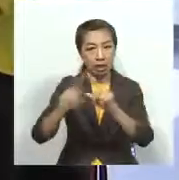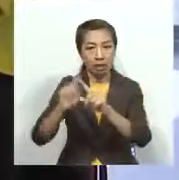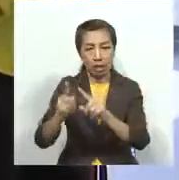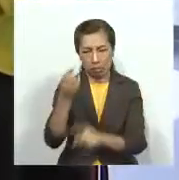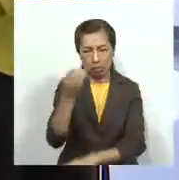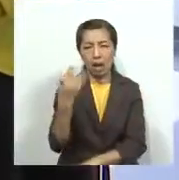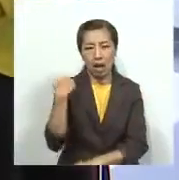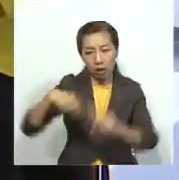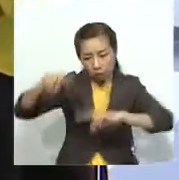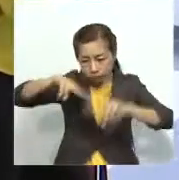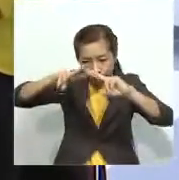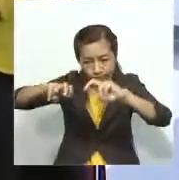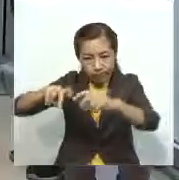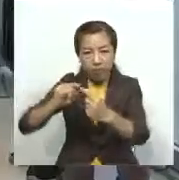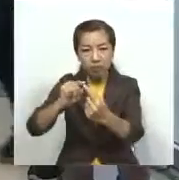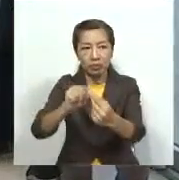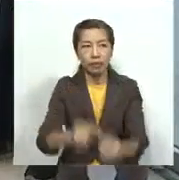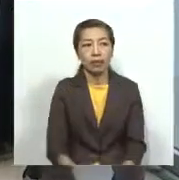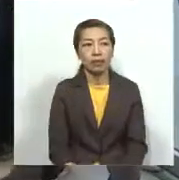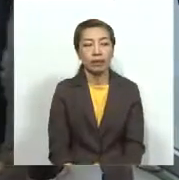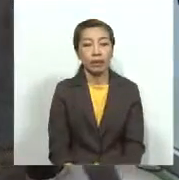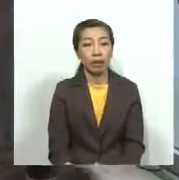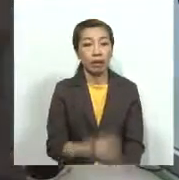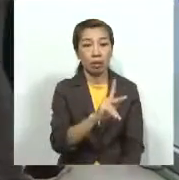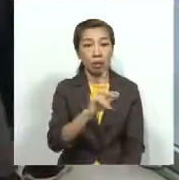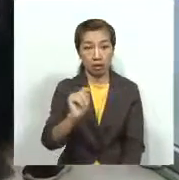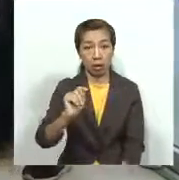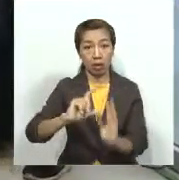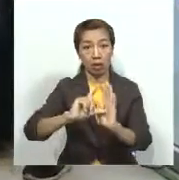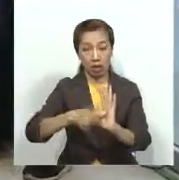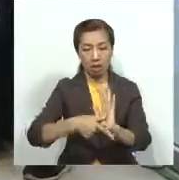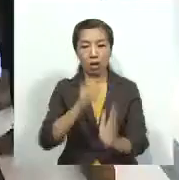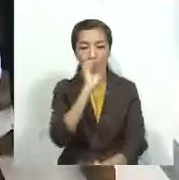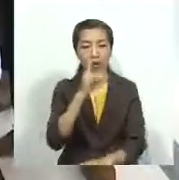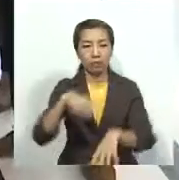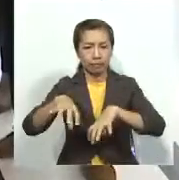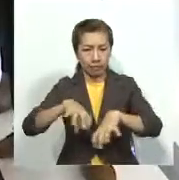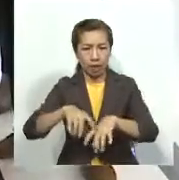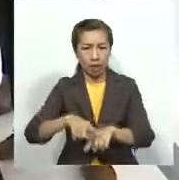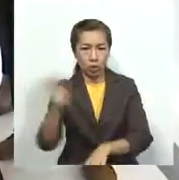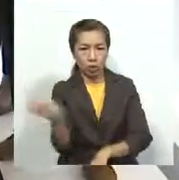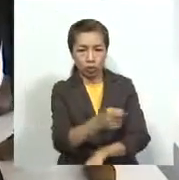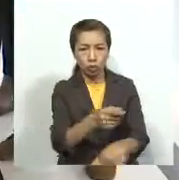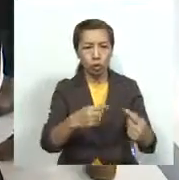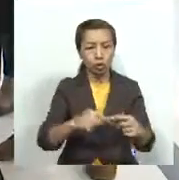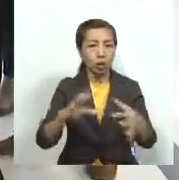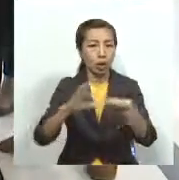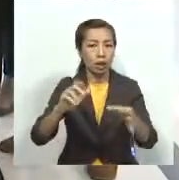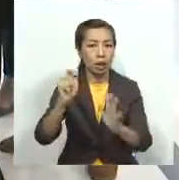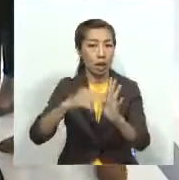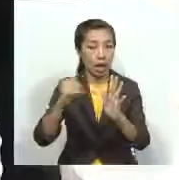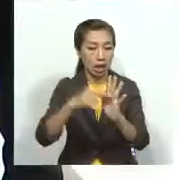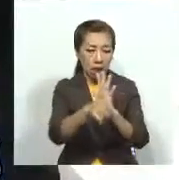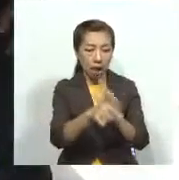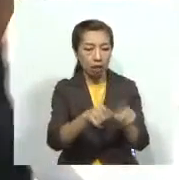ครับสืบสวนกันต่อไป เลขาธิการกกต.ก็ยังบอกได้ว่ากกต.เนี่ยเตรียมดำเนินคดีอาญากับผู้สมัครส.ส.ที่ศาลฎีกามี